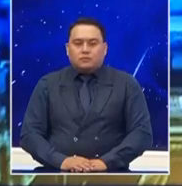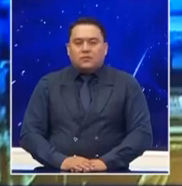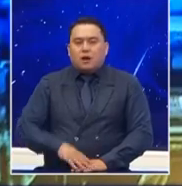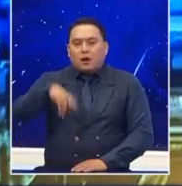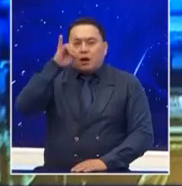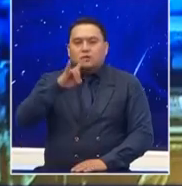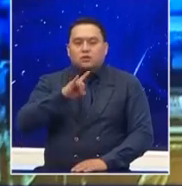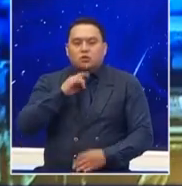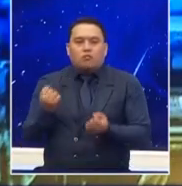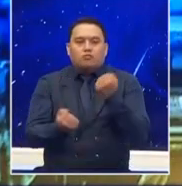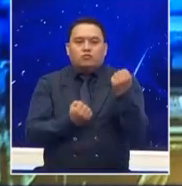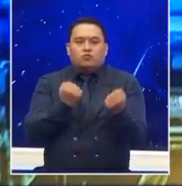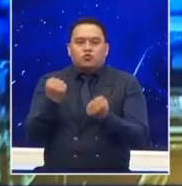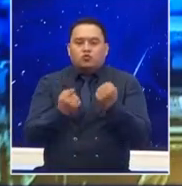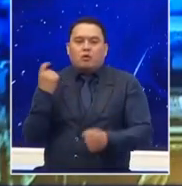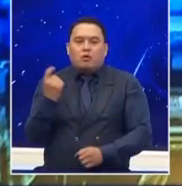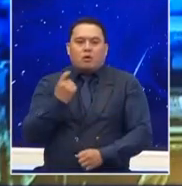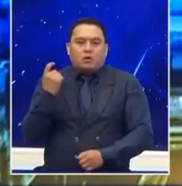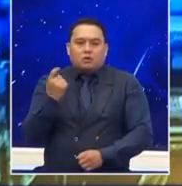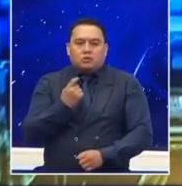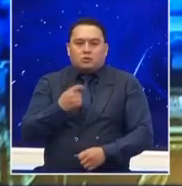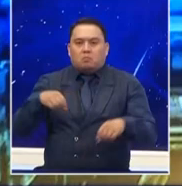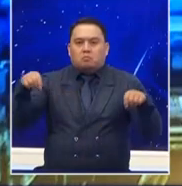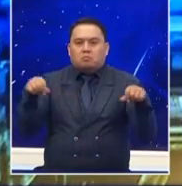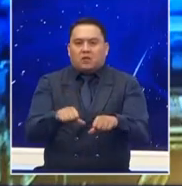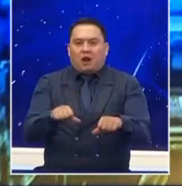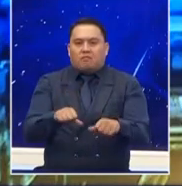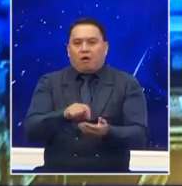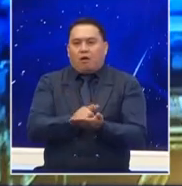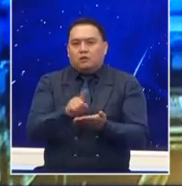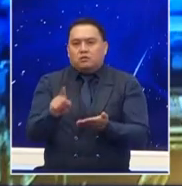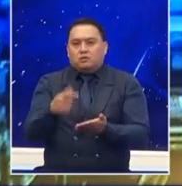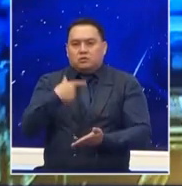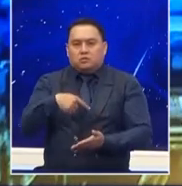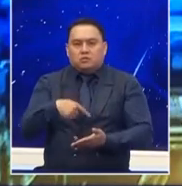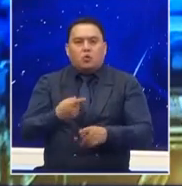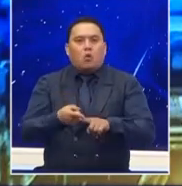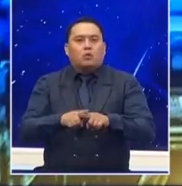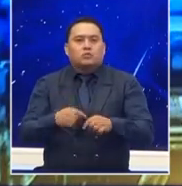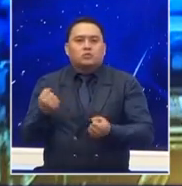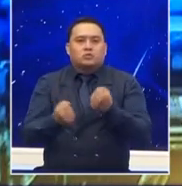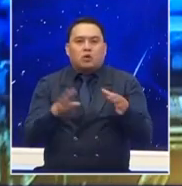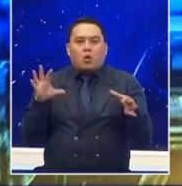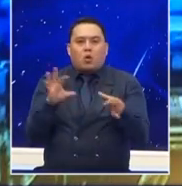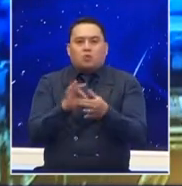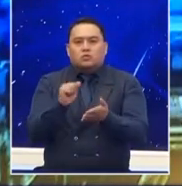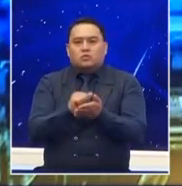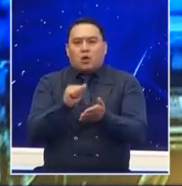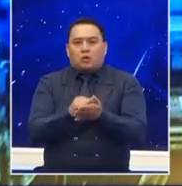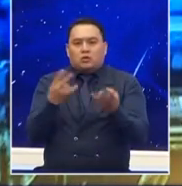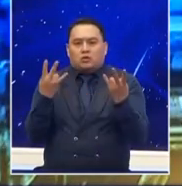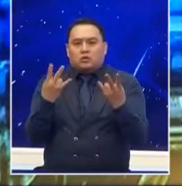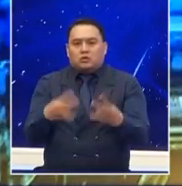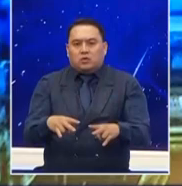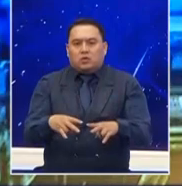Енді елімізде көлік иелеріне жүргізуші куәлігін алып жүру міндеттелмейді. Сонымен қатар жүргізушілердің көлікті тіркеу туралы құжатында алып